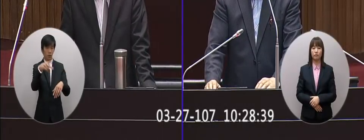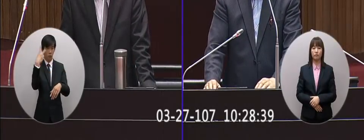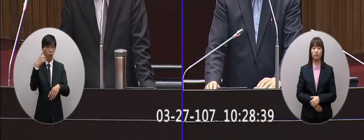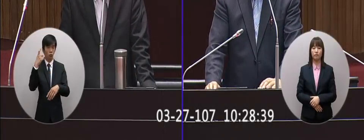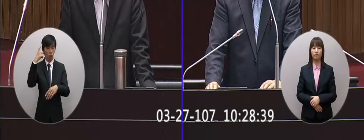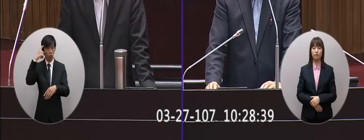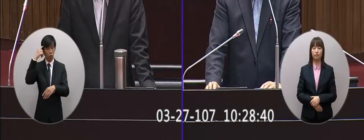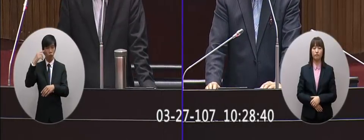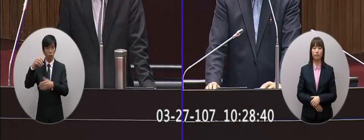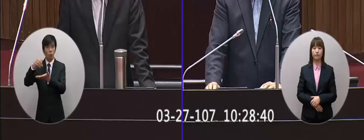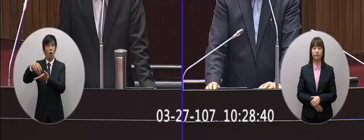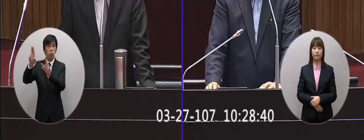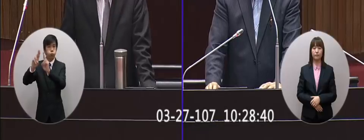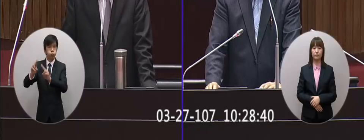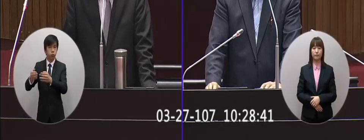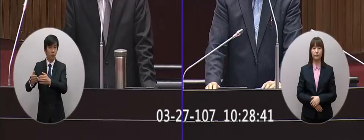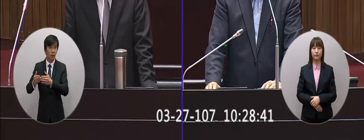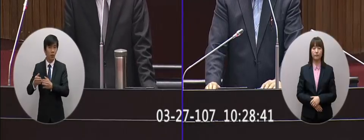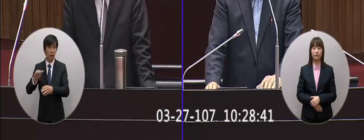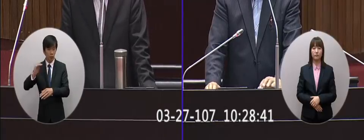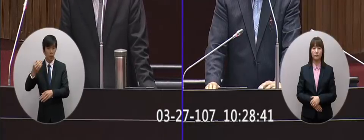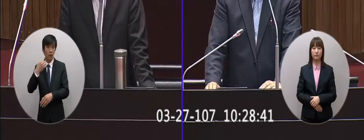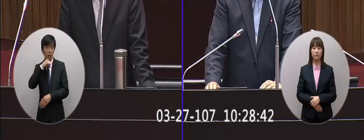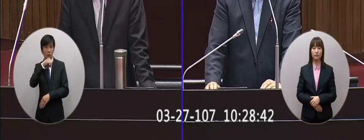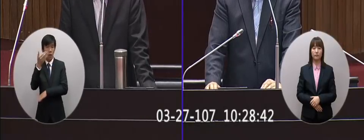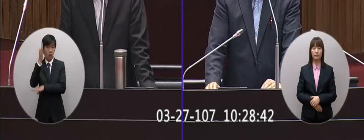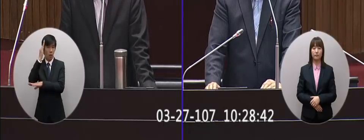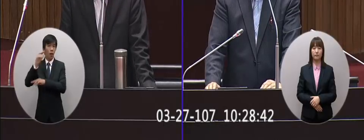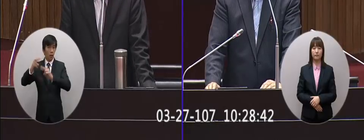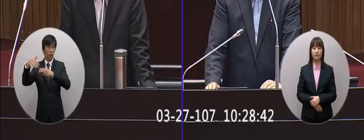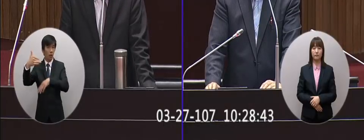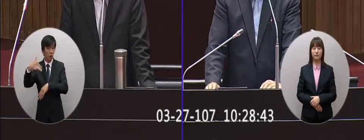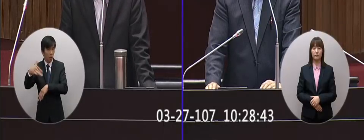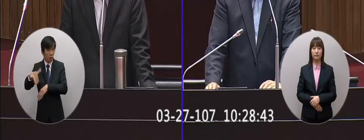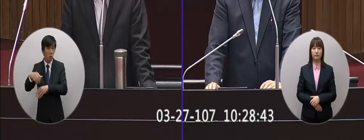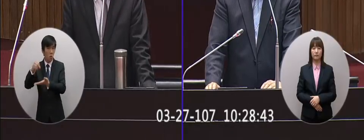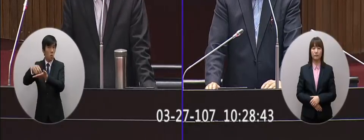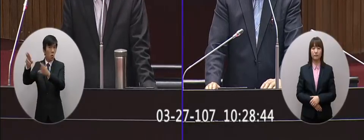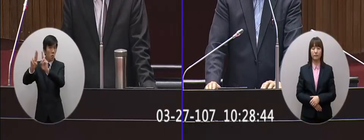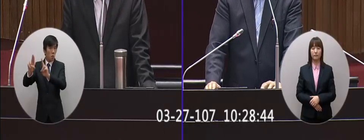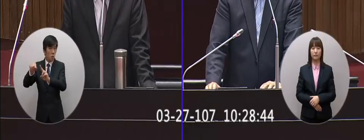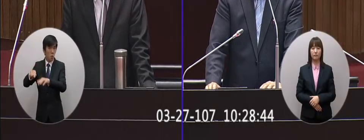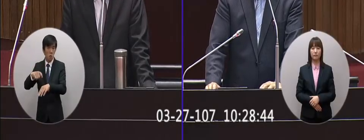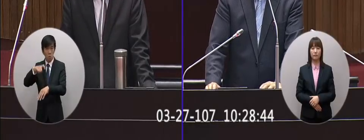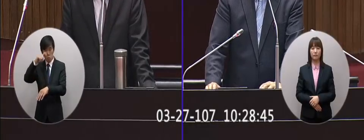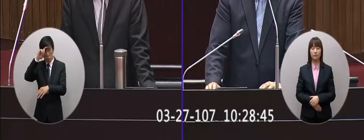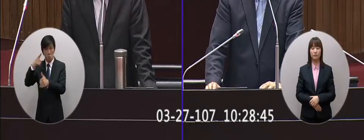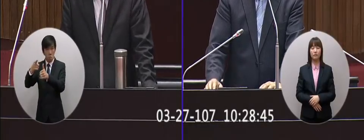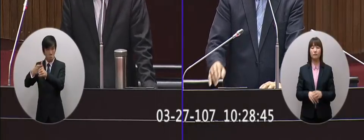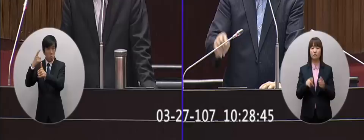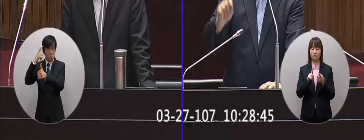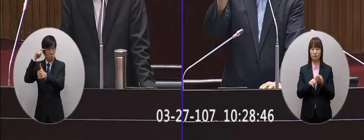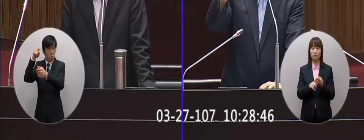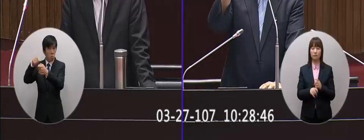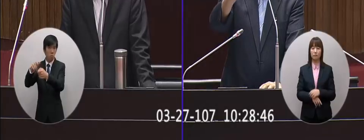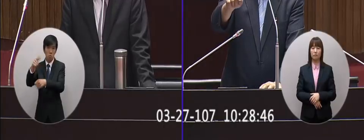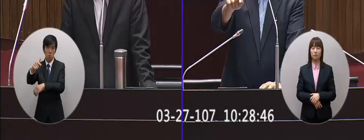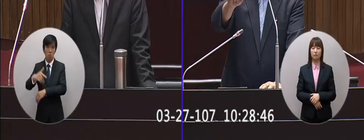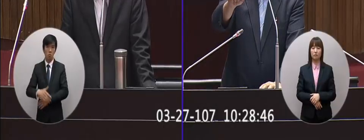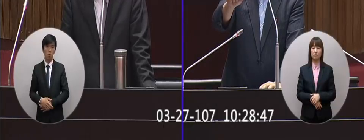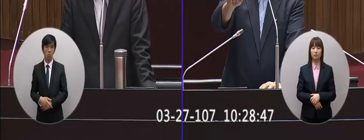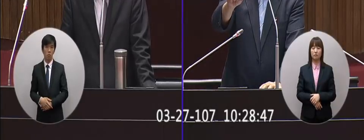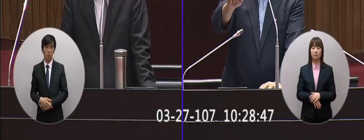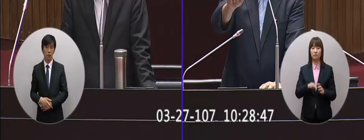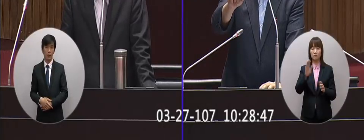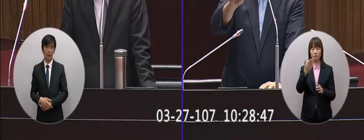啊、哈。在台湾电业法没有修订的状况之下，核电已经不是台湾能源的选项了。 你是院长， 那我